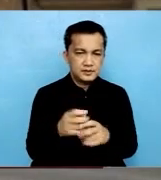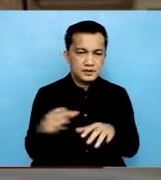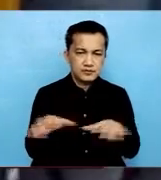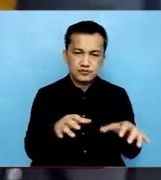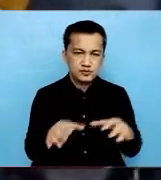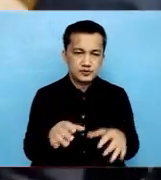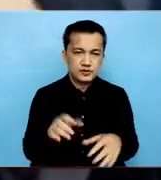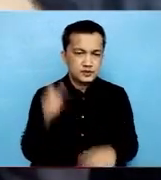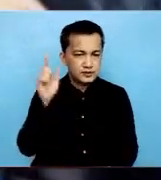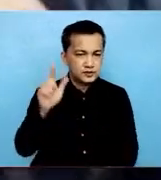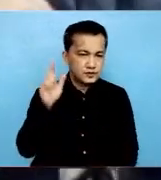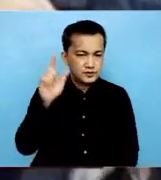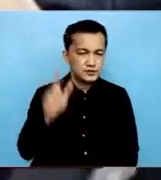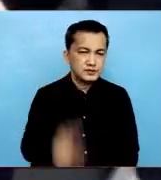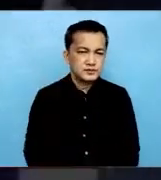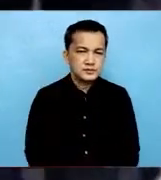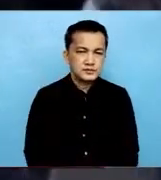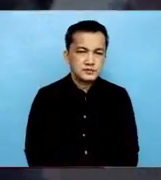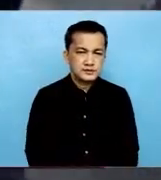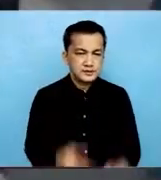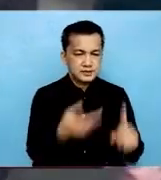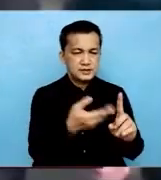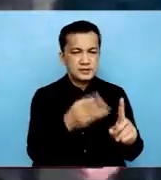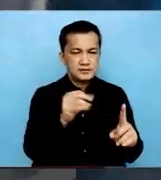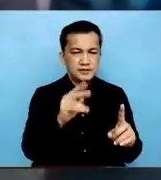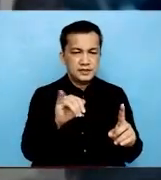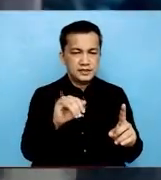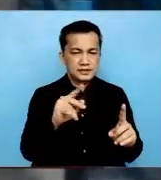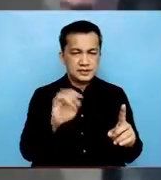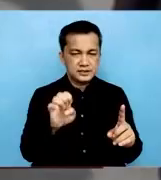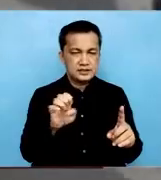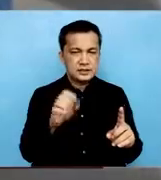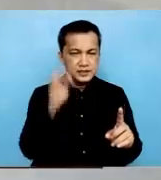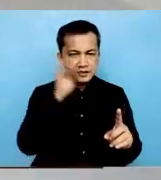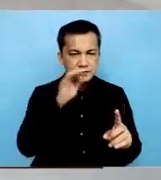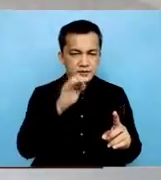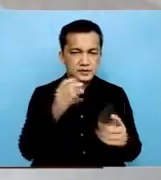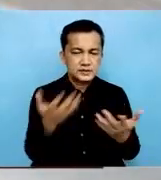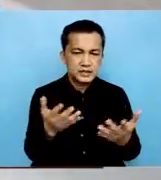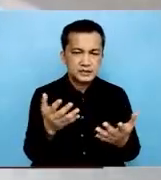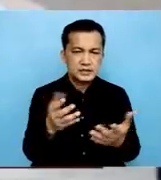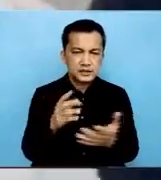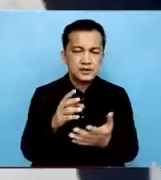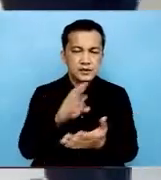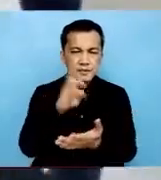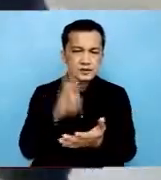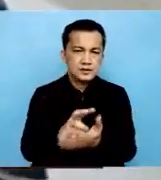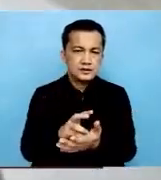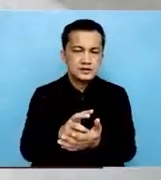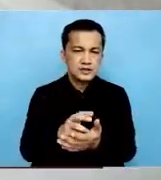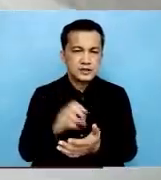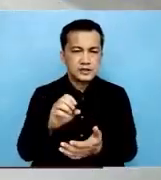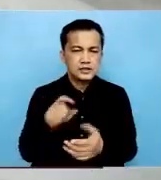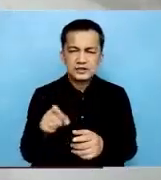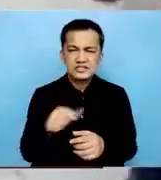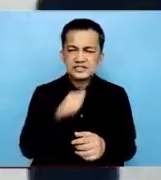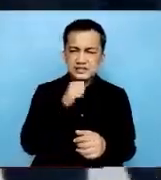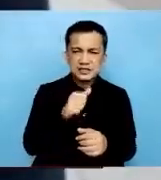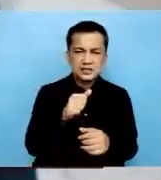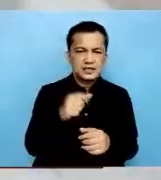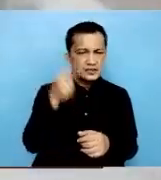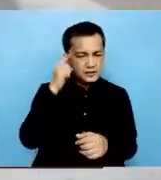London. Si Mary Jane Ross, isang Pinay na nakabase sa Edinburgh, Scotland, hindi na inisip ang traffic at dami ng